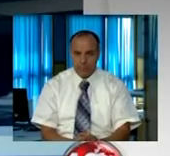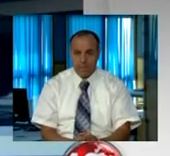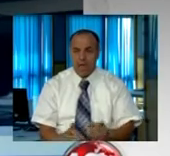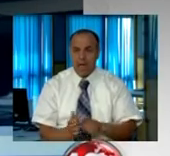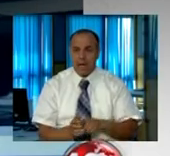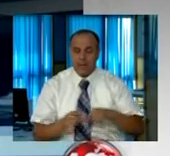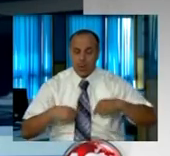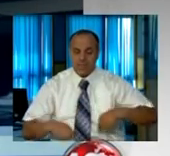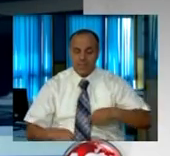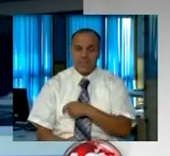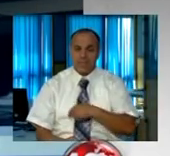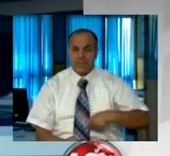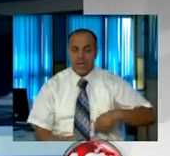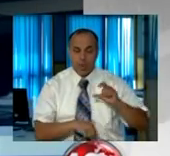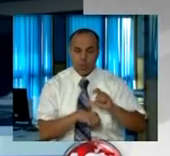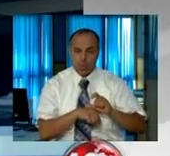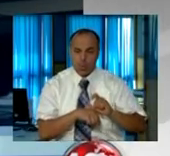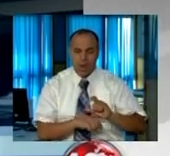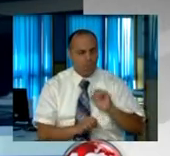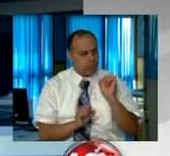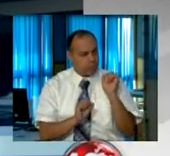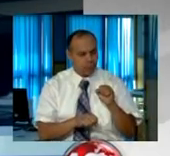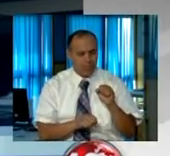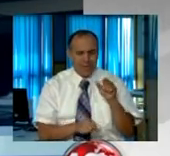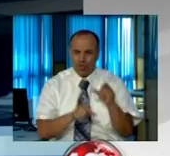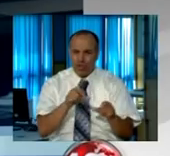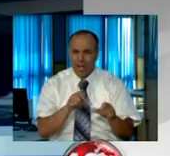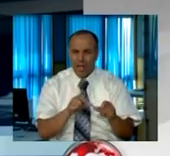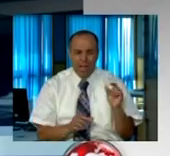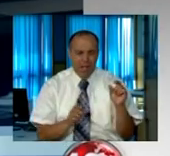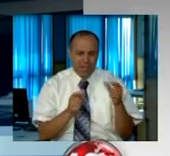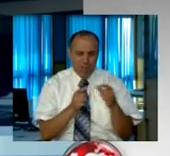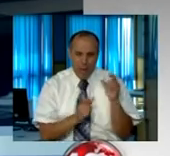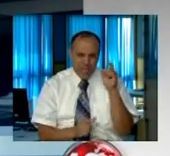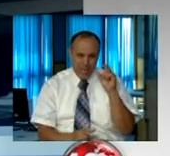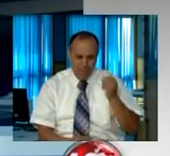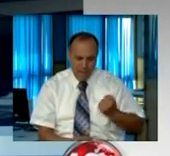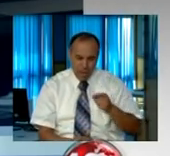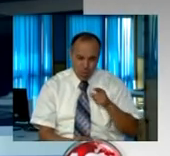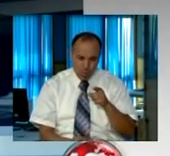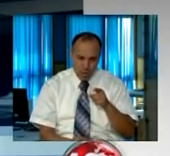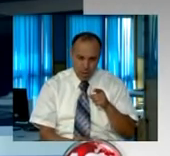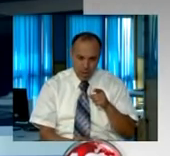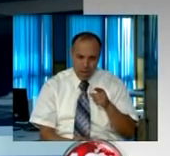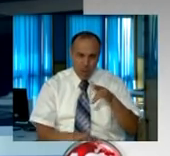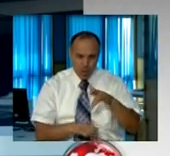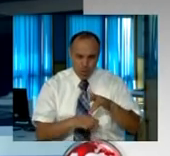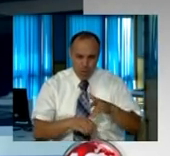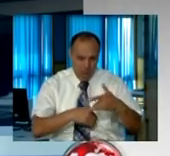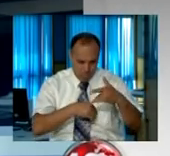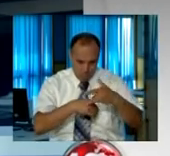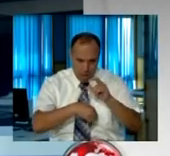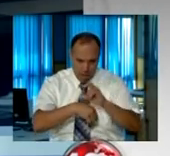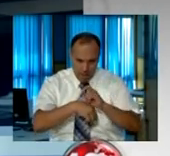أكد وزير الداخلية التركي أن تركيا لن تسمح لعناصر ما يسمى بتنظيم الدولة الإسلامية بأن تشكل